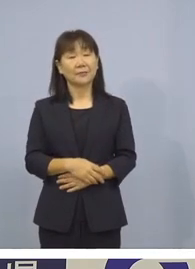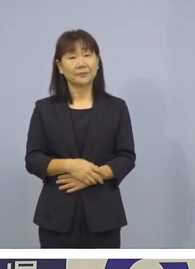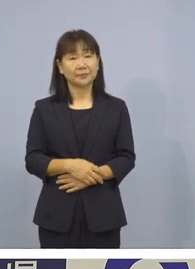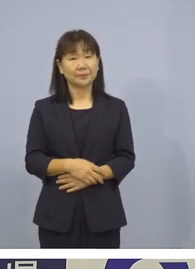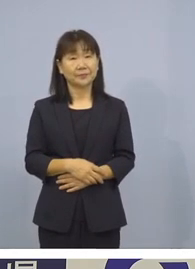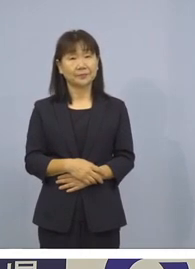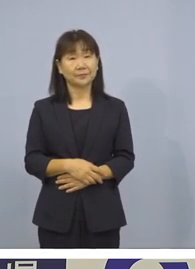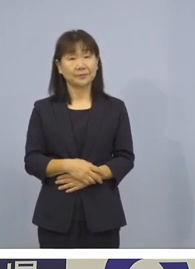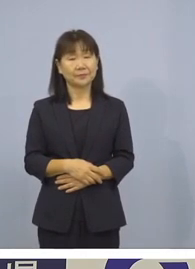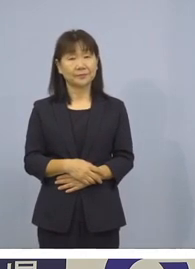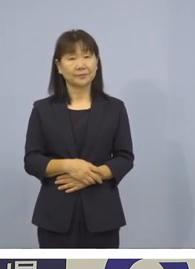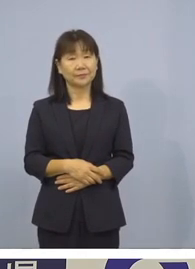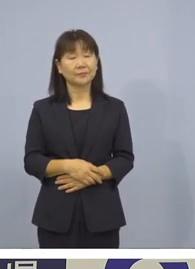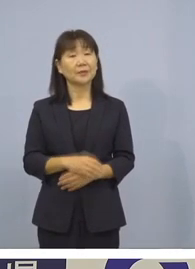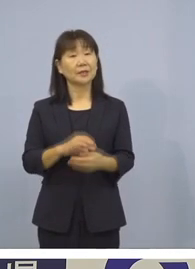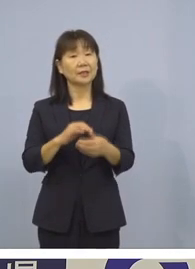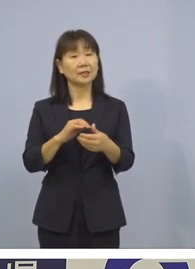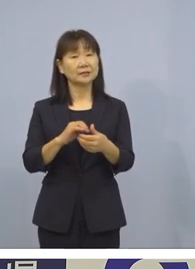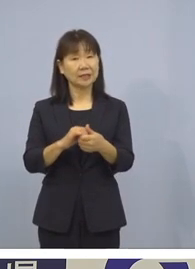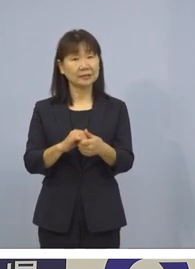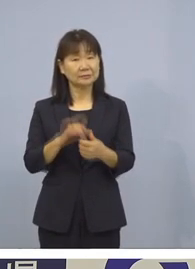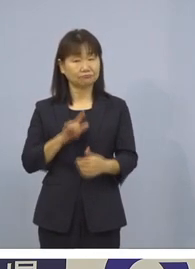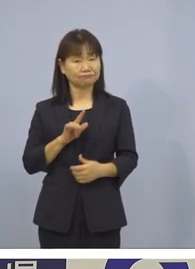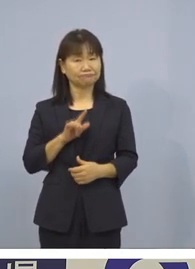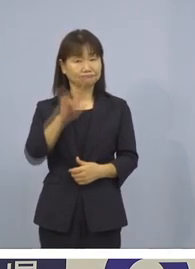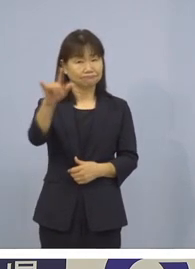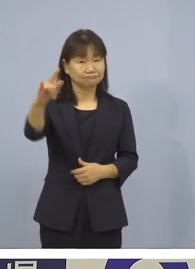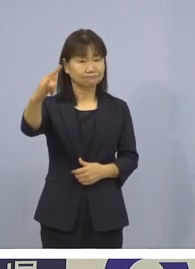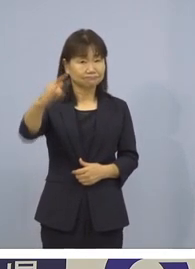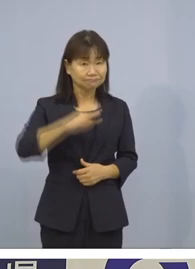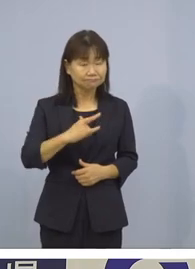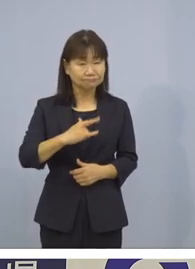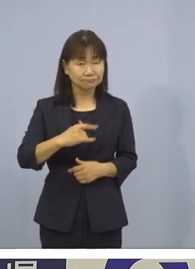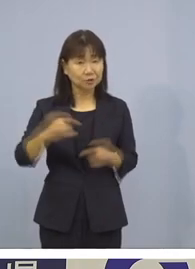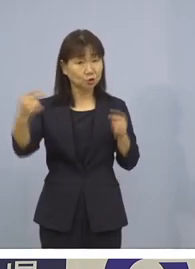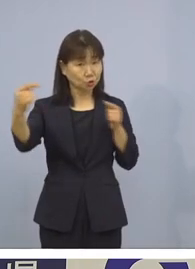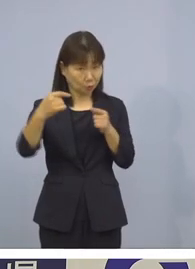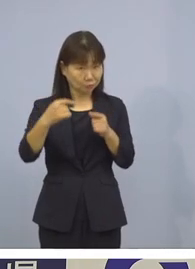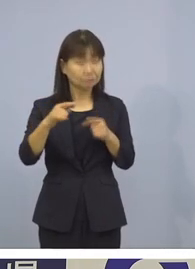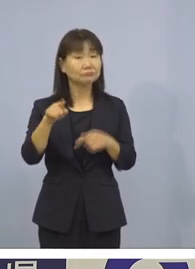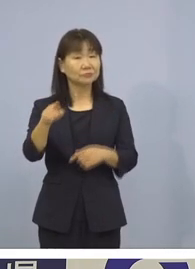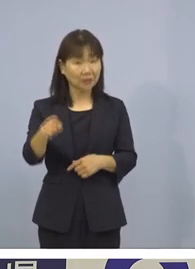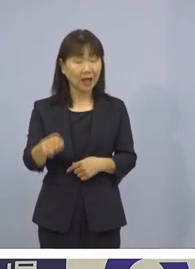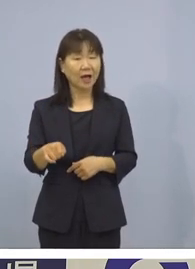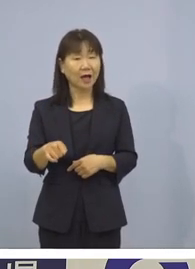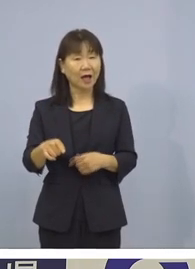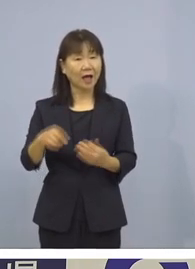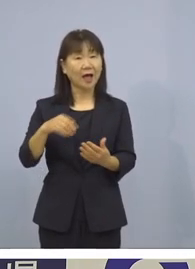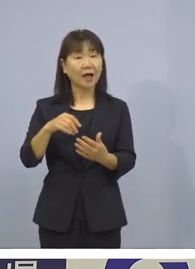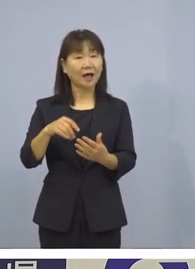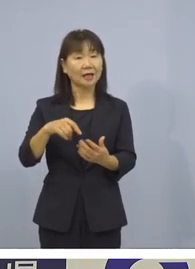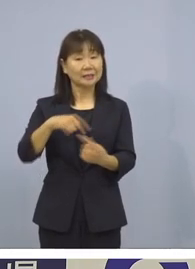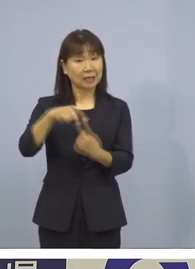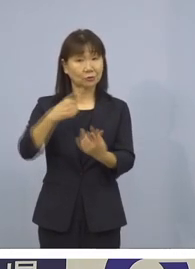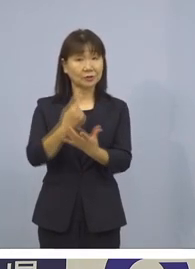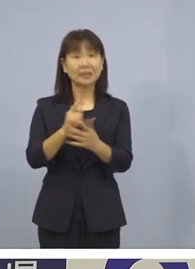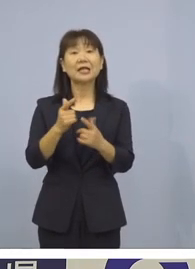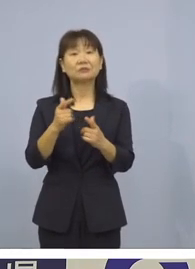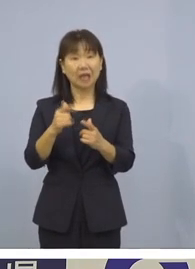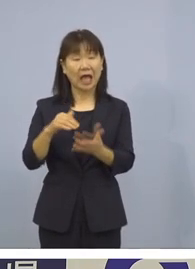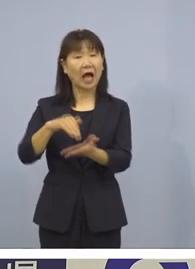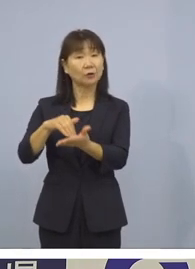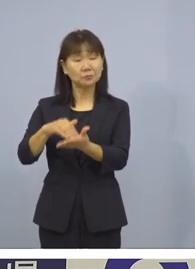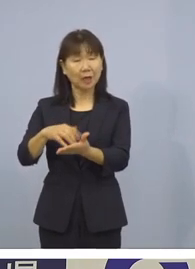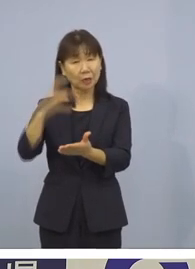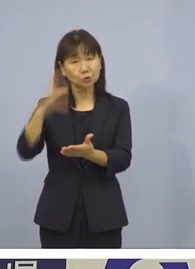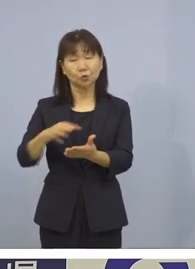、ぜひこれね直行便がうまくいけば、鳴門だけじゃなくて淡路島でよくね淡路島がすごいとかみんな